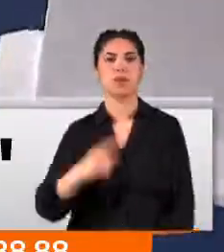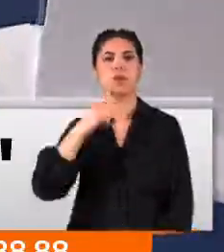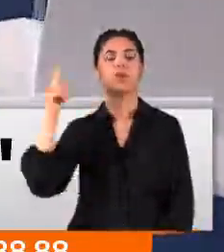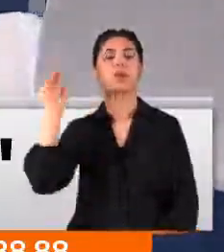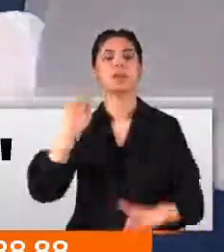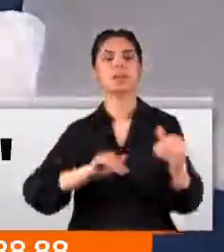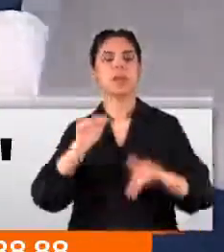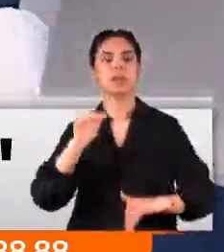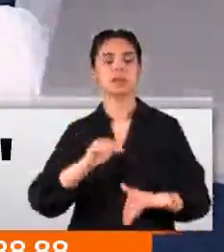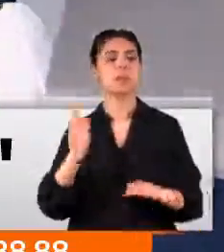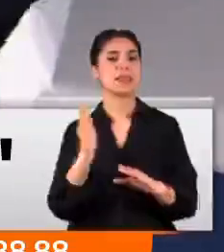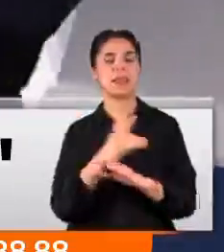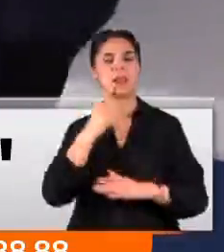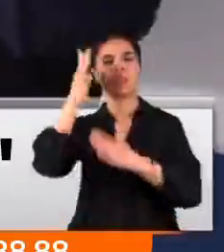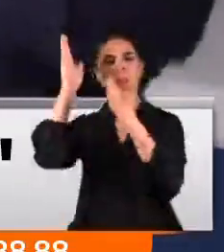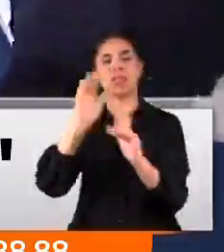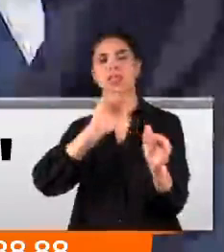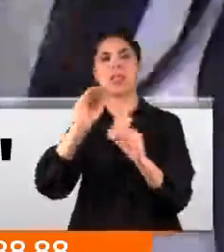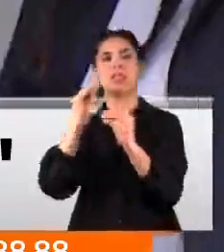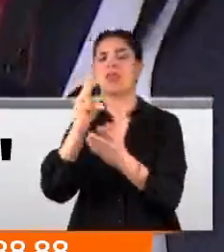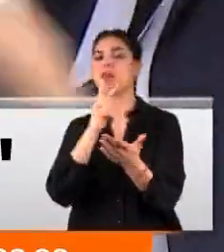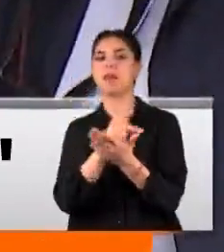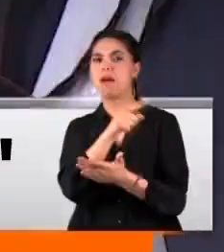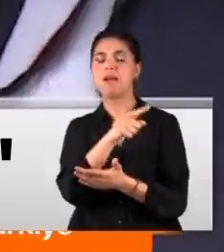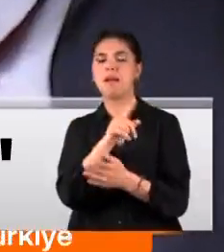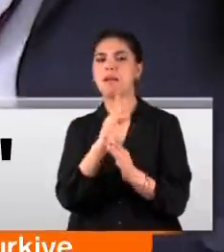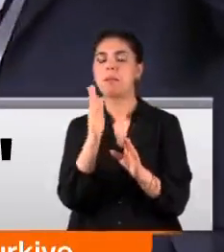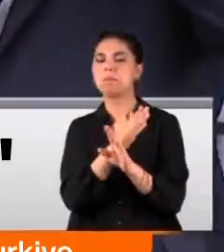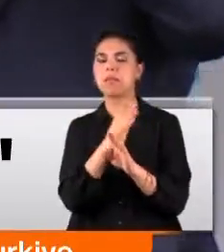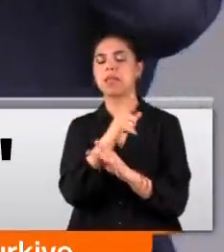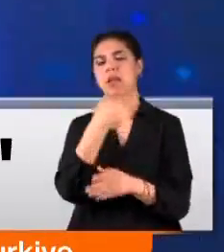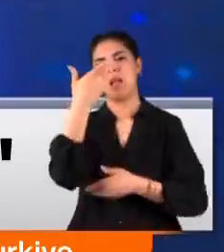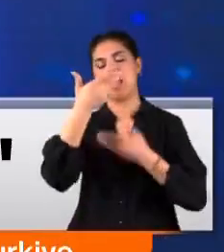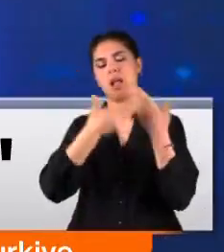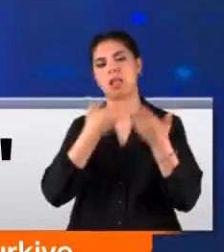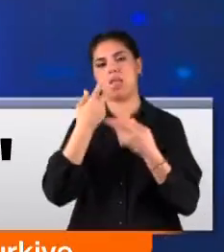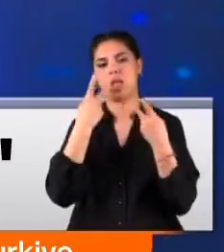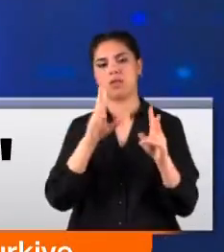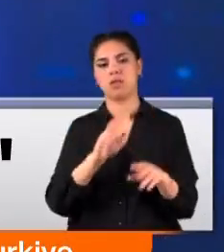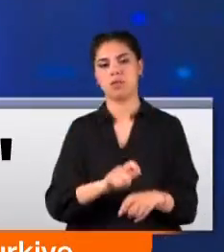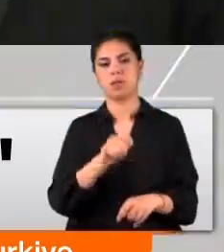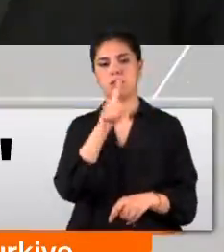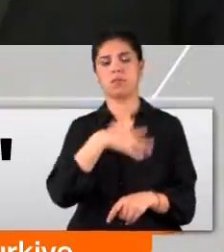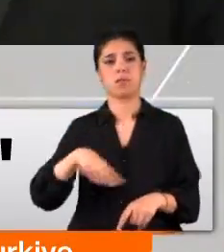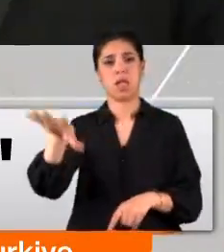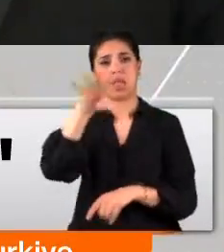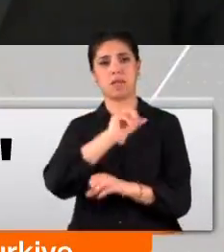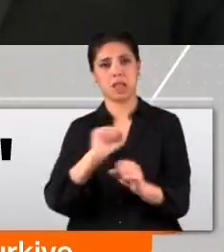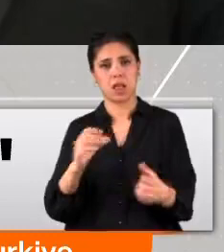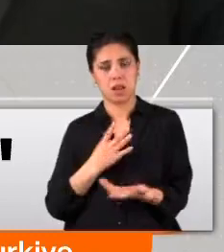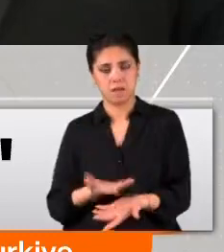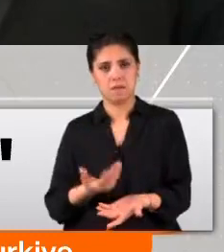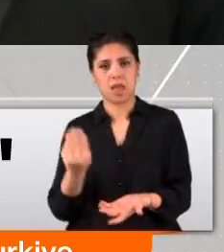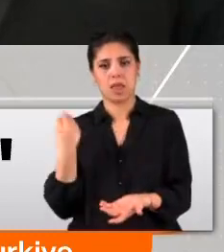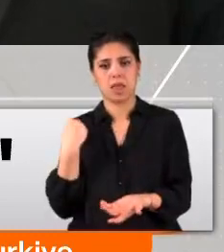Cumhurbaşkanlığı seçimlerinde neden Erdoğan'ı destekleme kararı aldıklarının gerekçesini açıkladı. Etrafımızda bir ateş çemberi var. Daha yeni